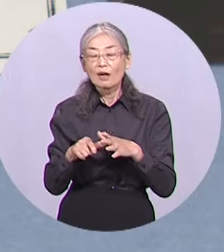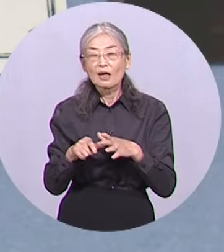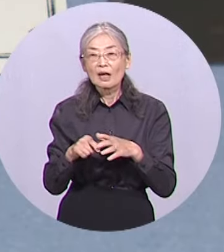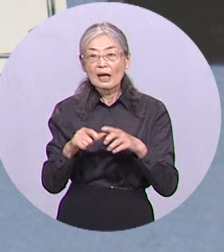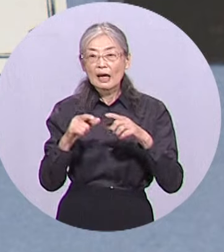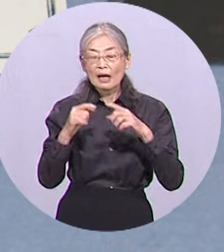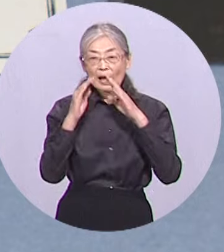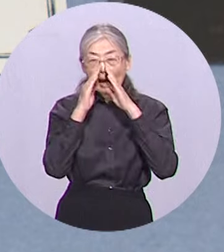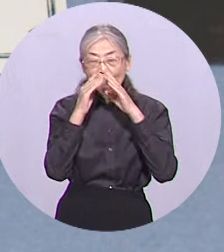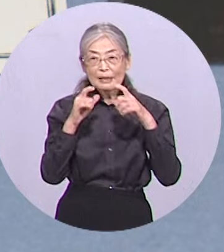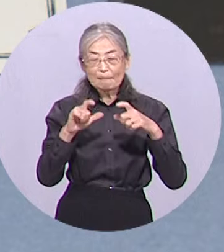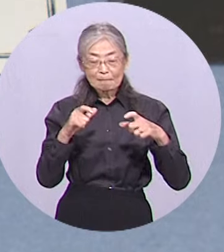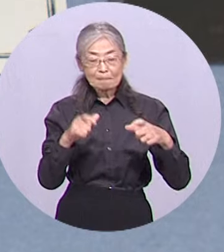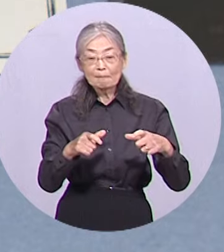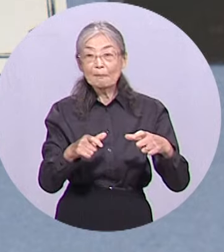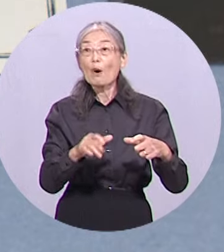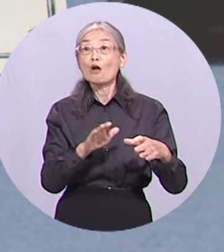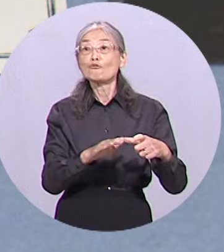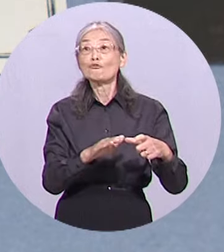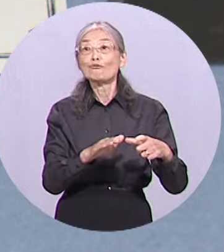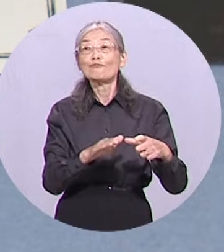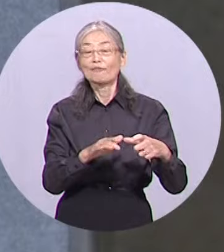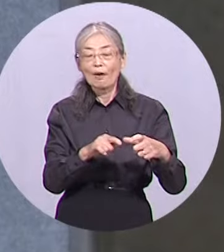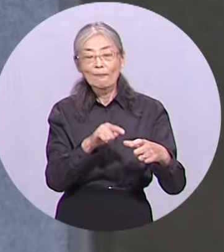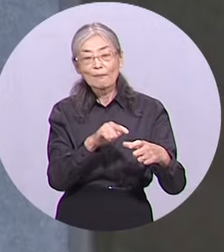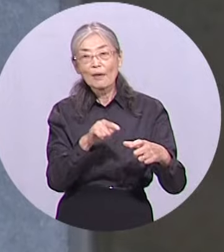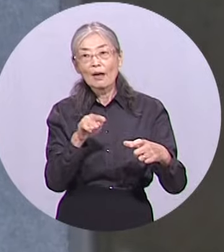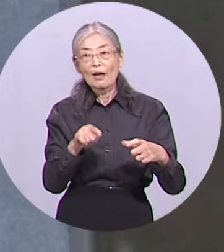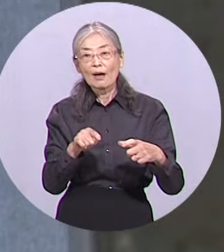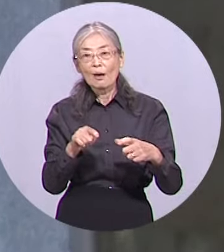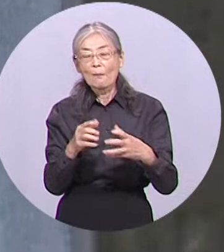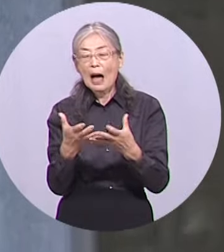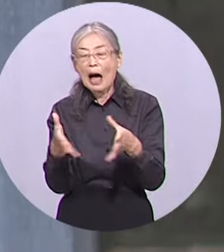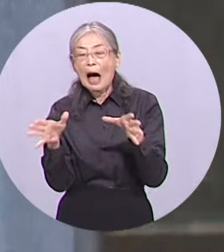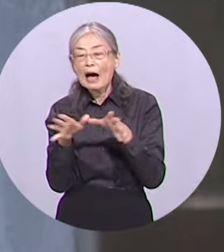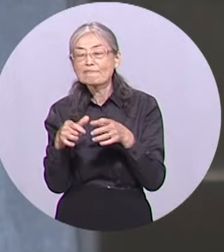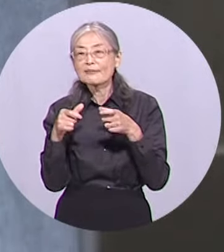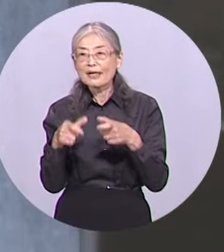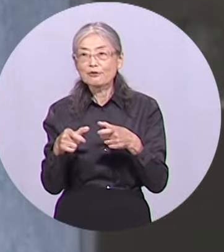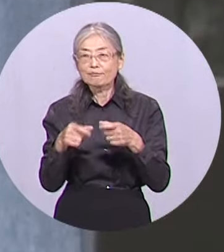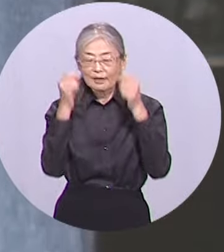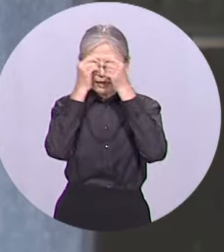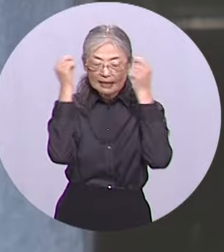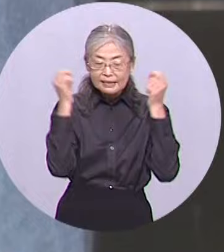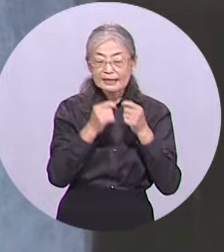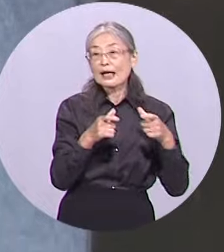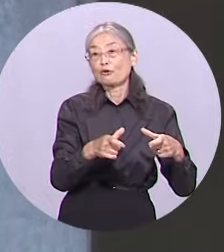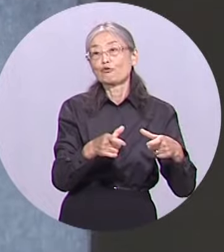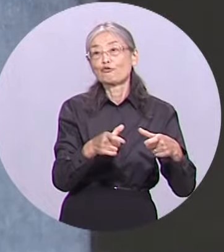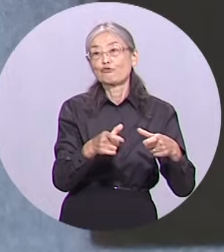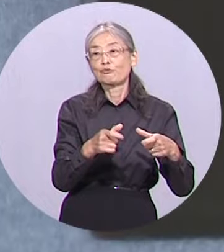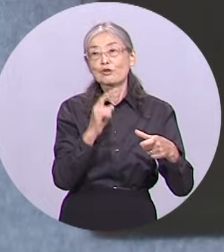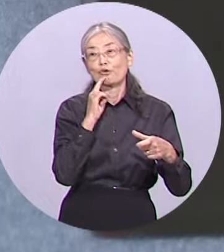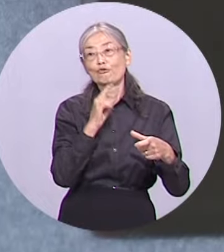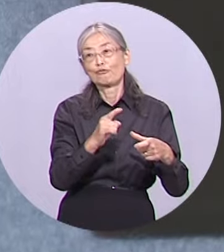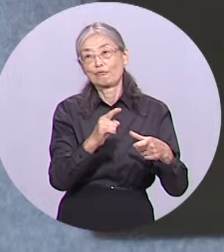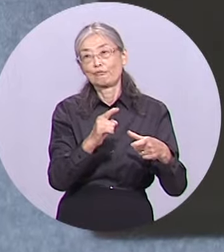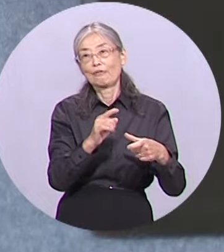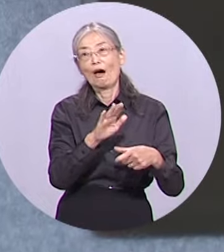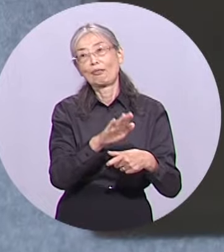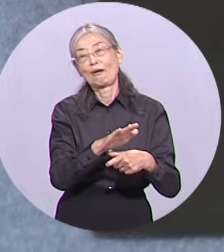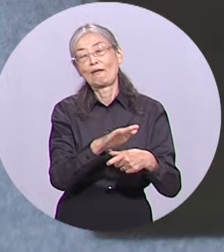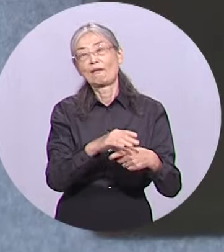もすでに作られておりまして、それらは藩札や私札というふうに呼ばれていました